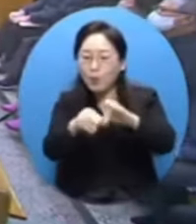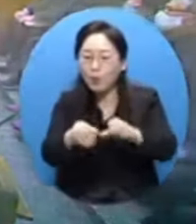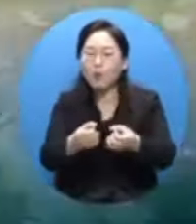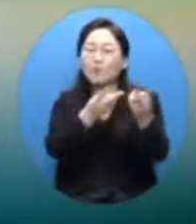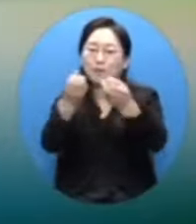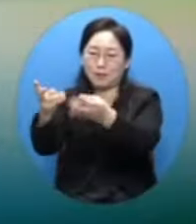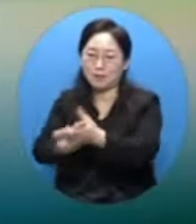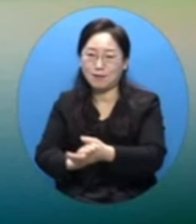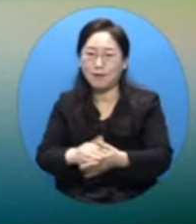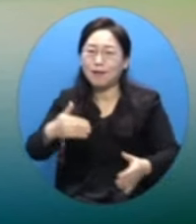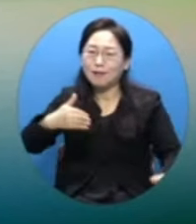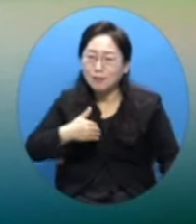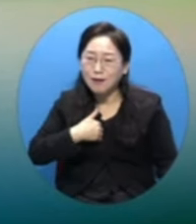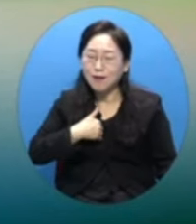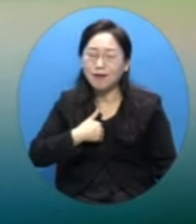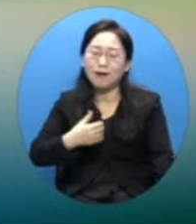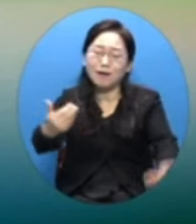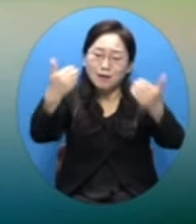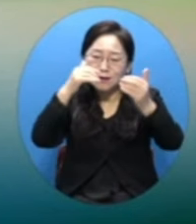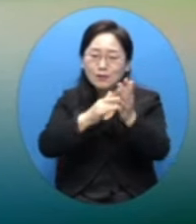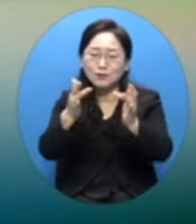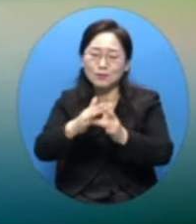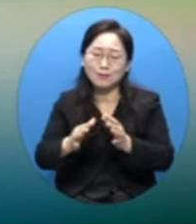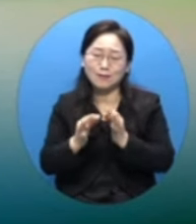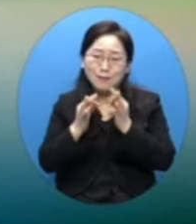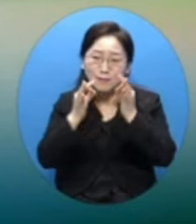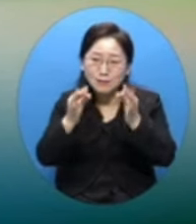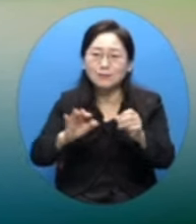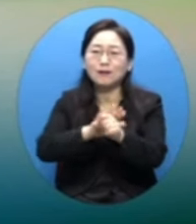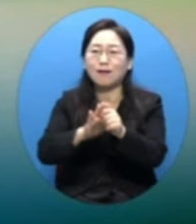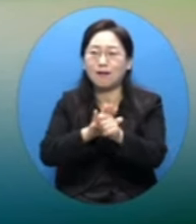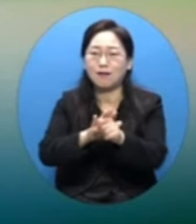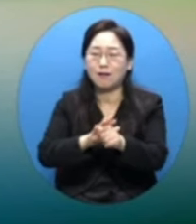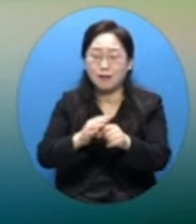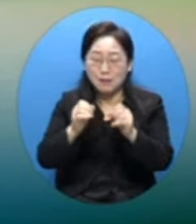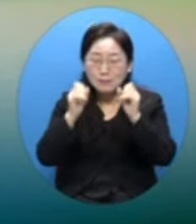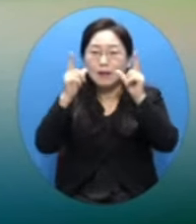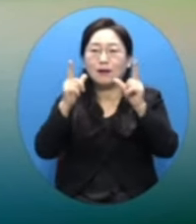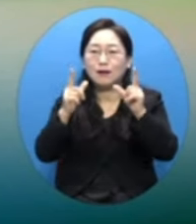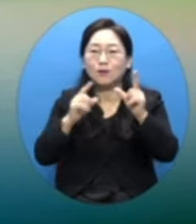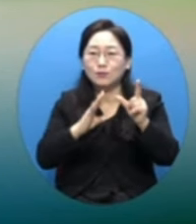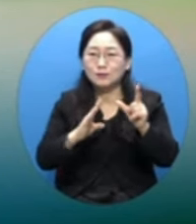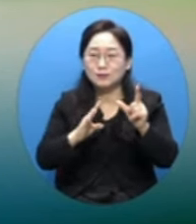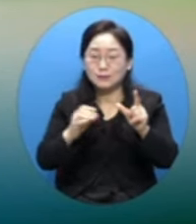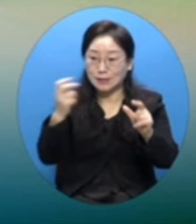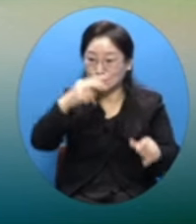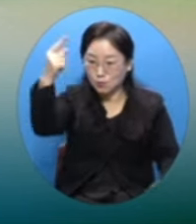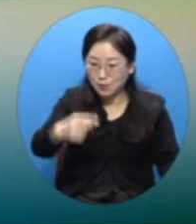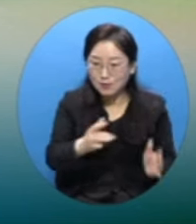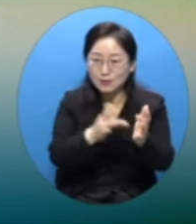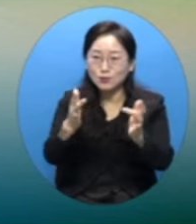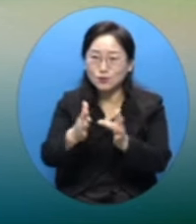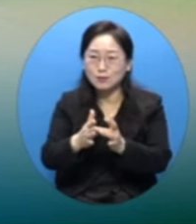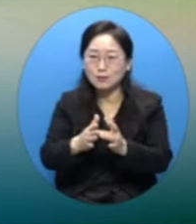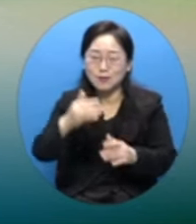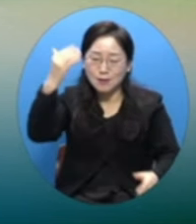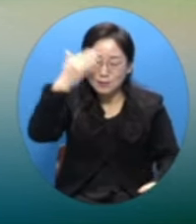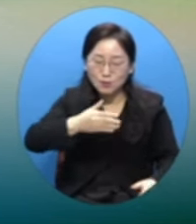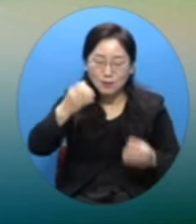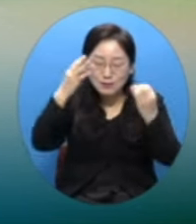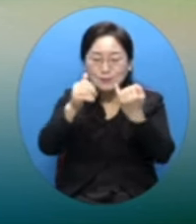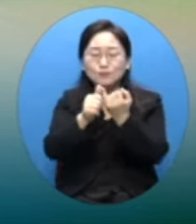향한 예수님의 간절한 사랑을 알게 된 순간 오직 다시 오겠노라 약속하신 예수님의 정결한 신부로